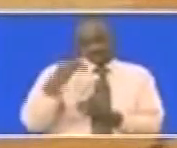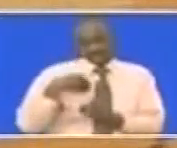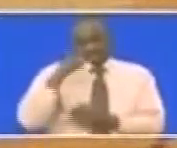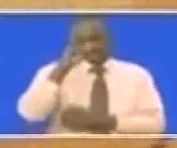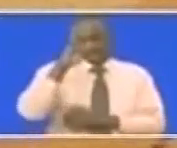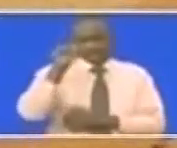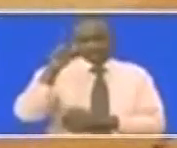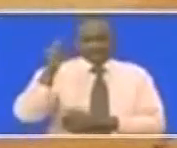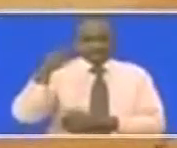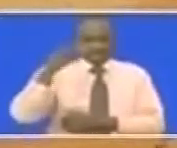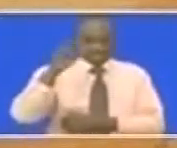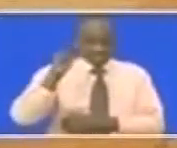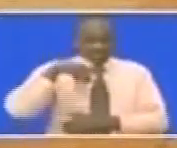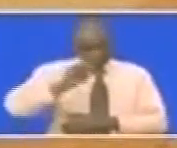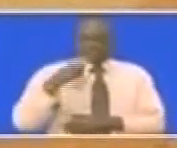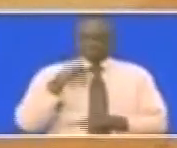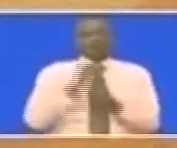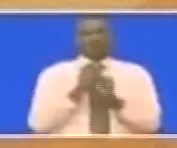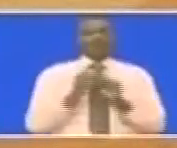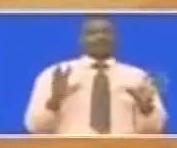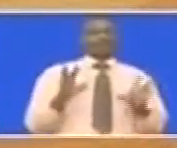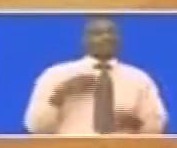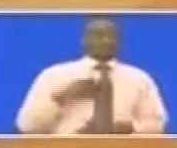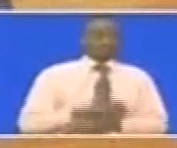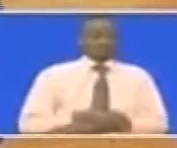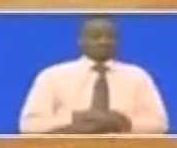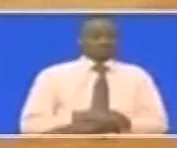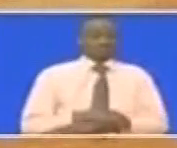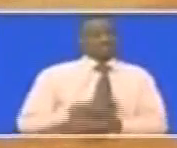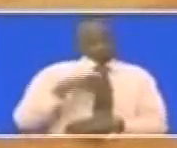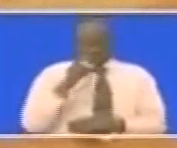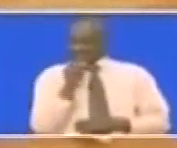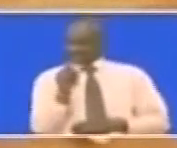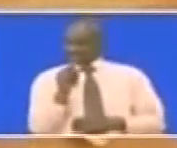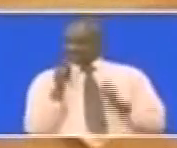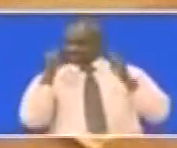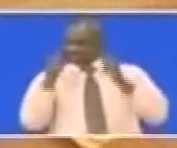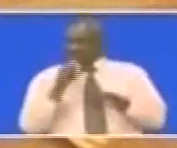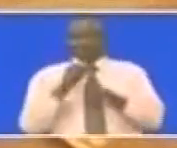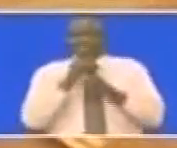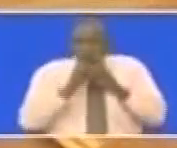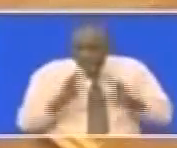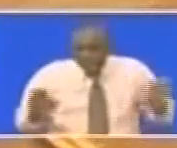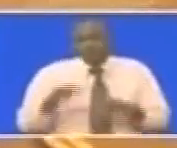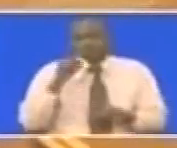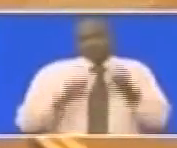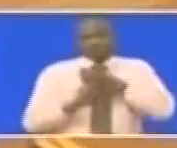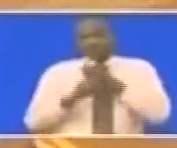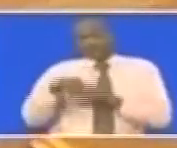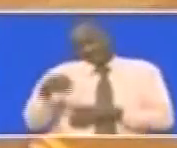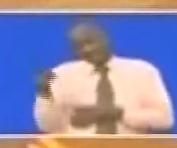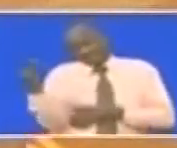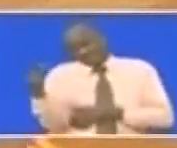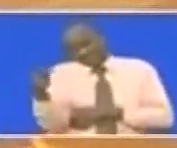Ibrahim wamefanya mgomo baridi ambao unaonekana ni wa kuunga mkono wenzao